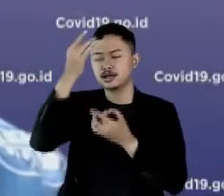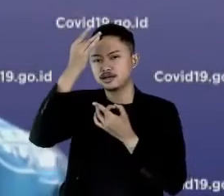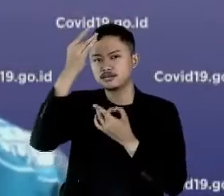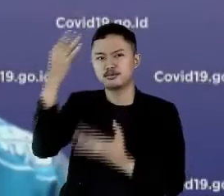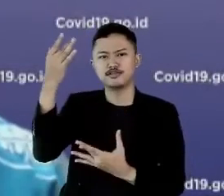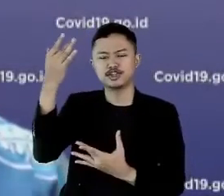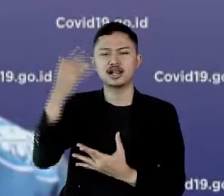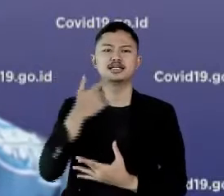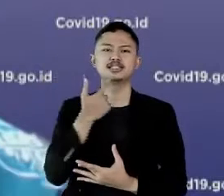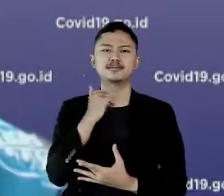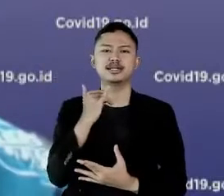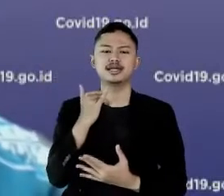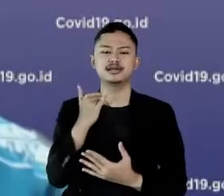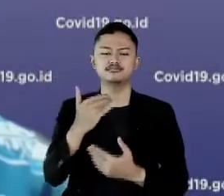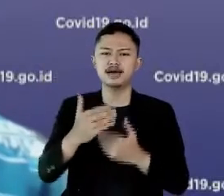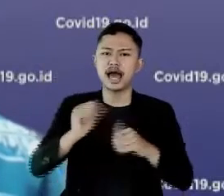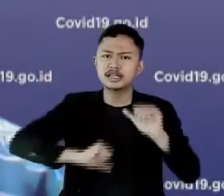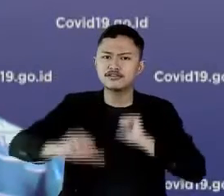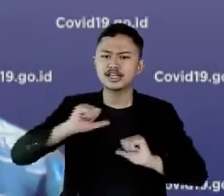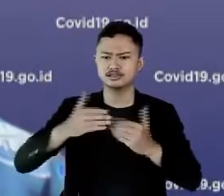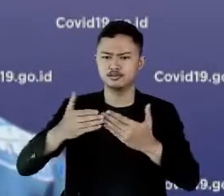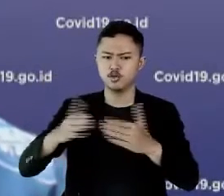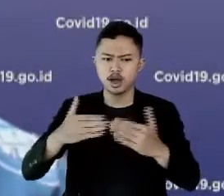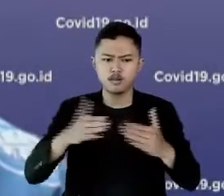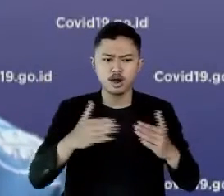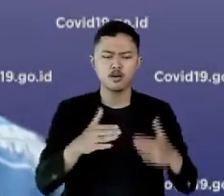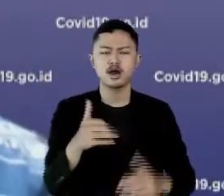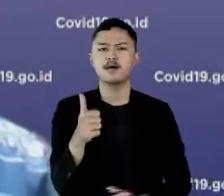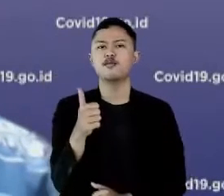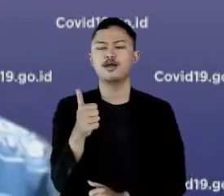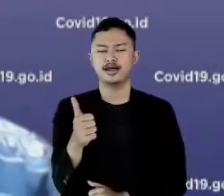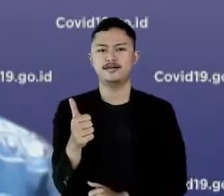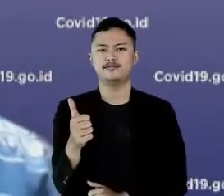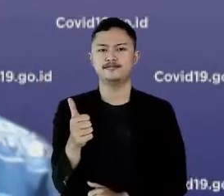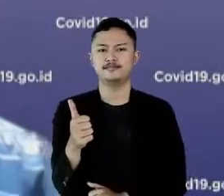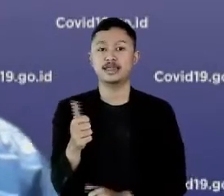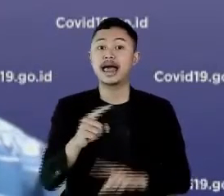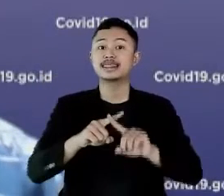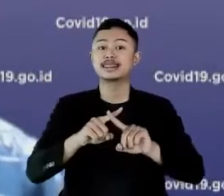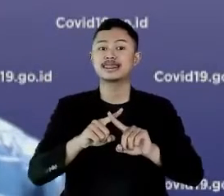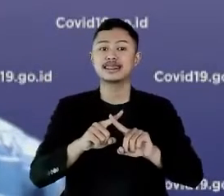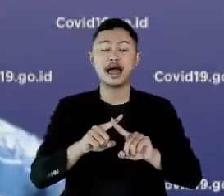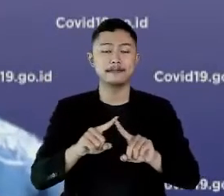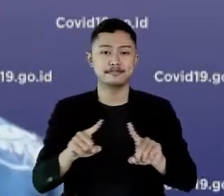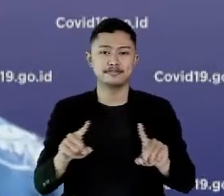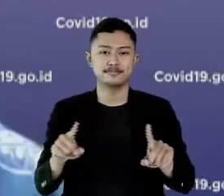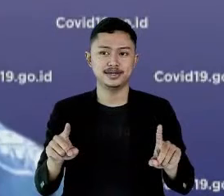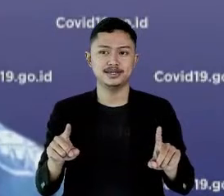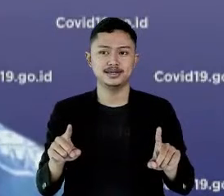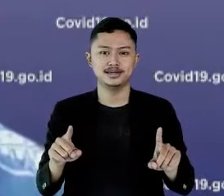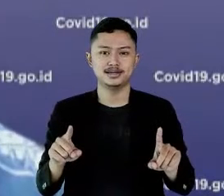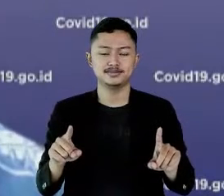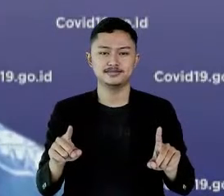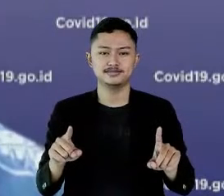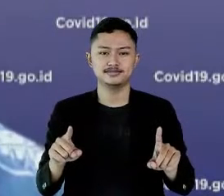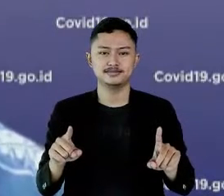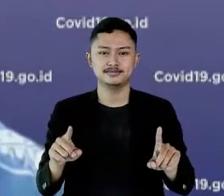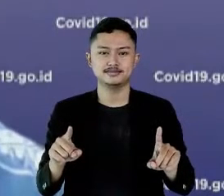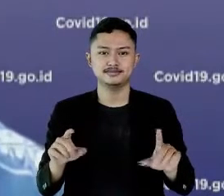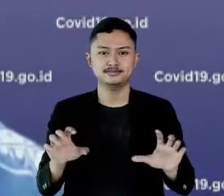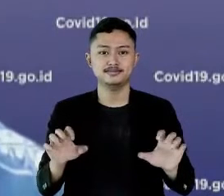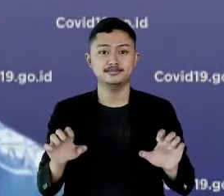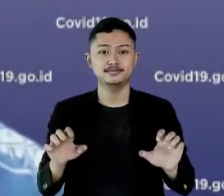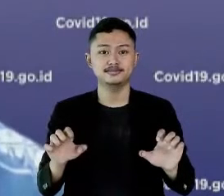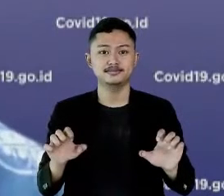kegiatan ini bisa mulai dilonggarkan, mulai boleh ada kegiatan, tapi tidak.